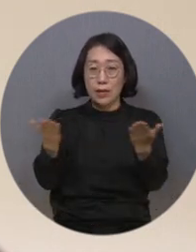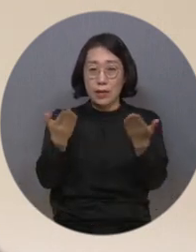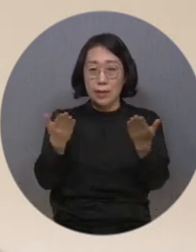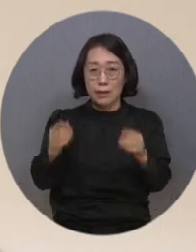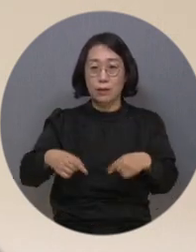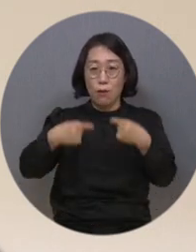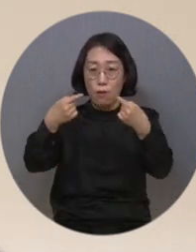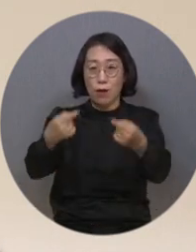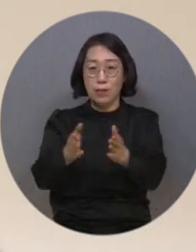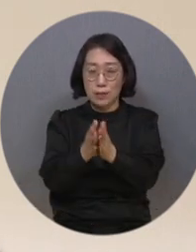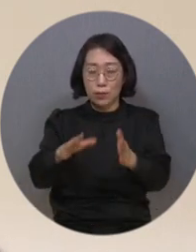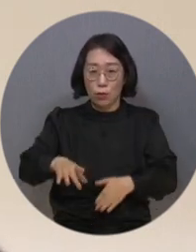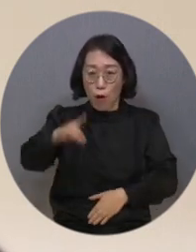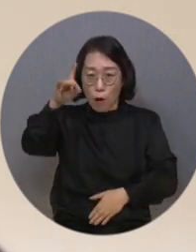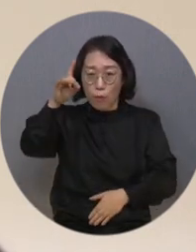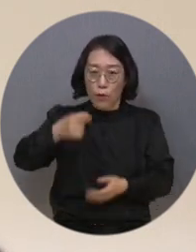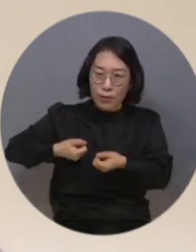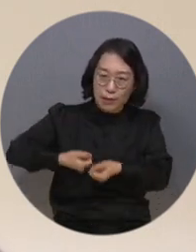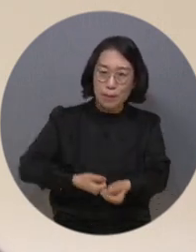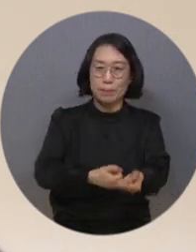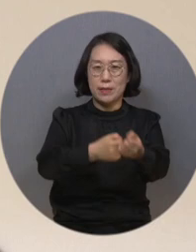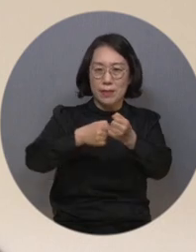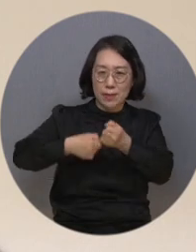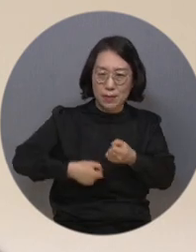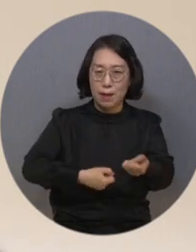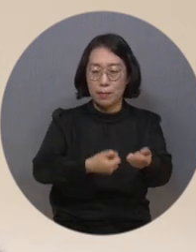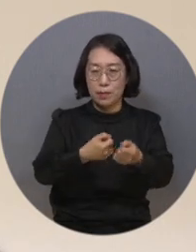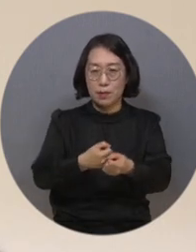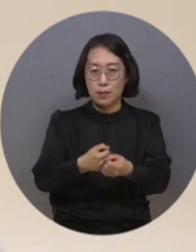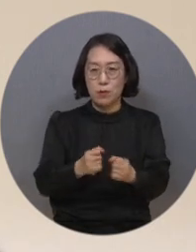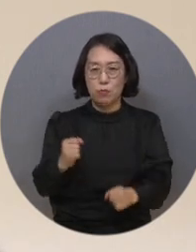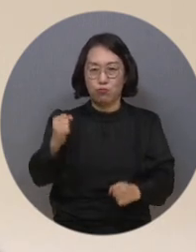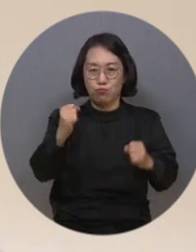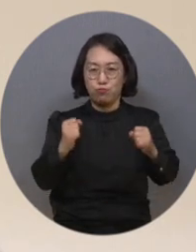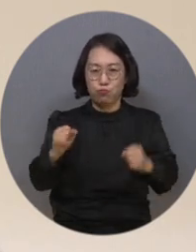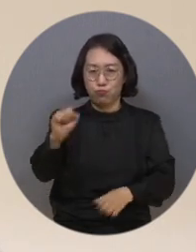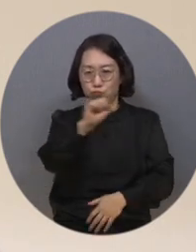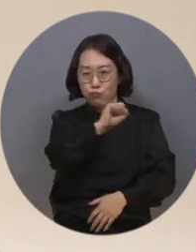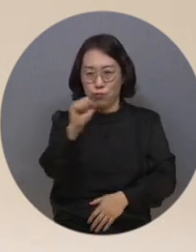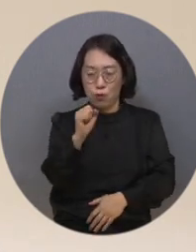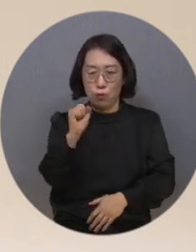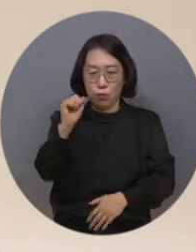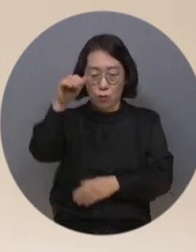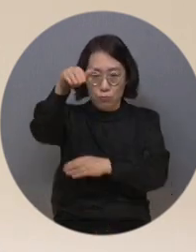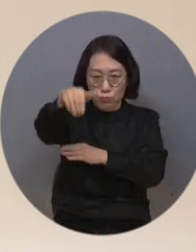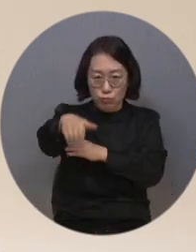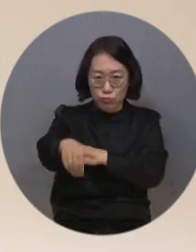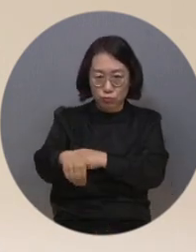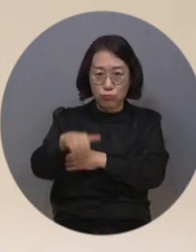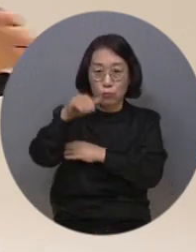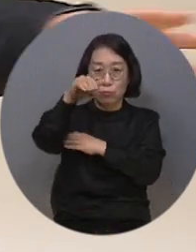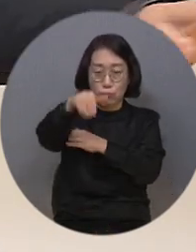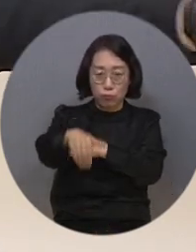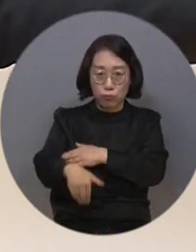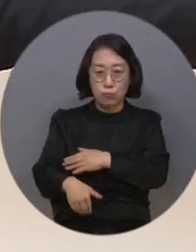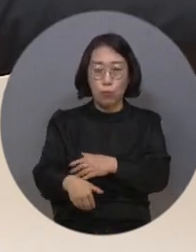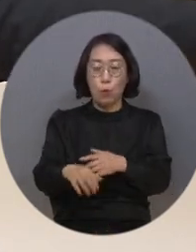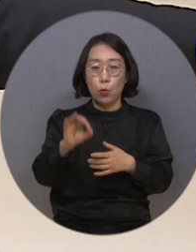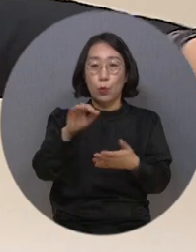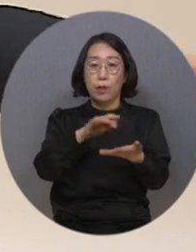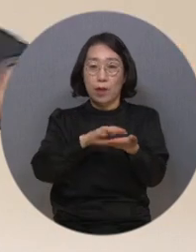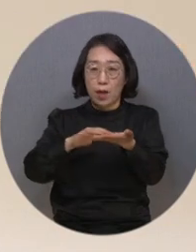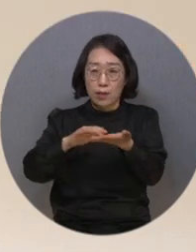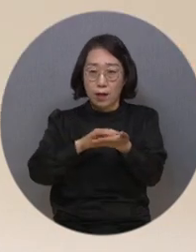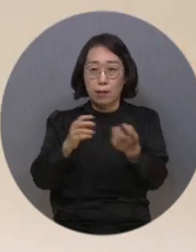제가 밑바닥부터 삽질부터 시작을 해가지고 크레인도 배우고 뭐 격리 업무, 뭐 CEO가 알아야